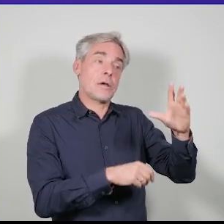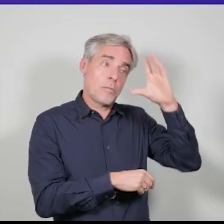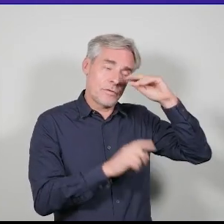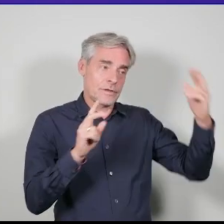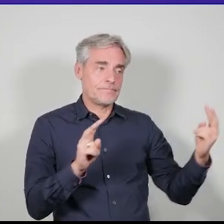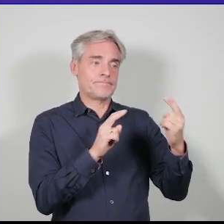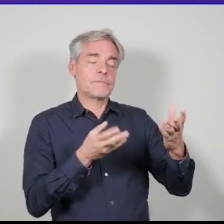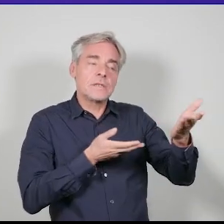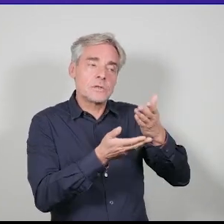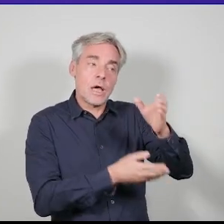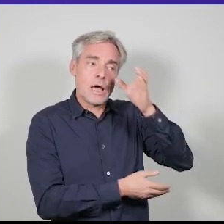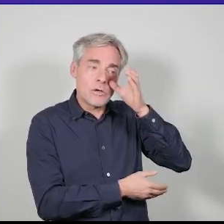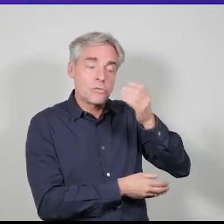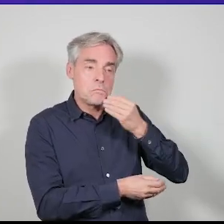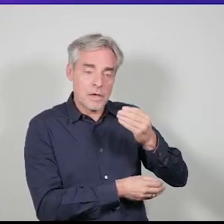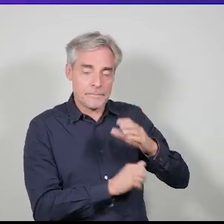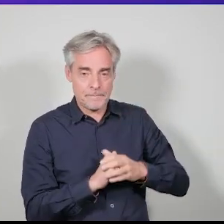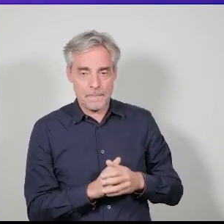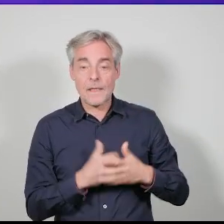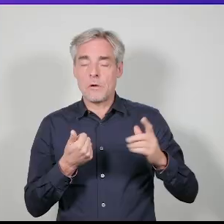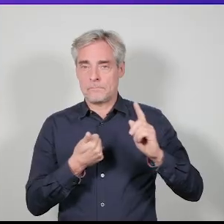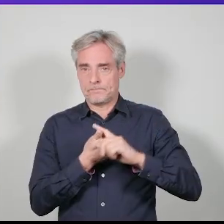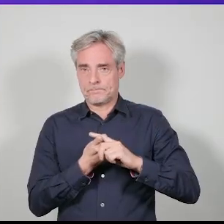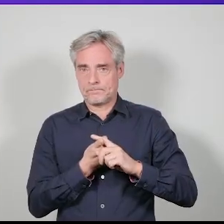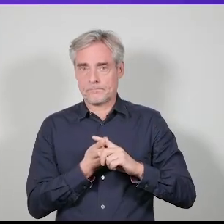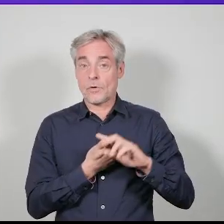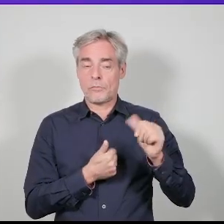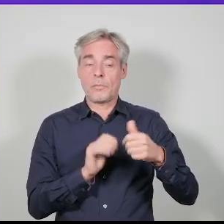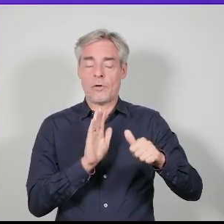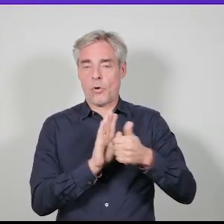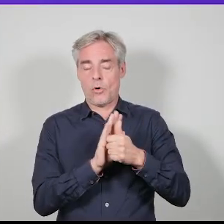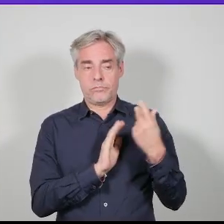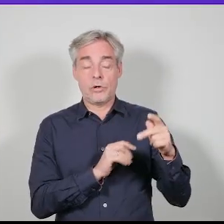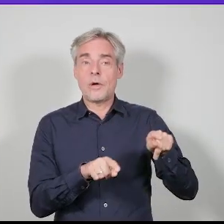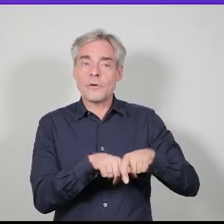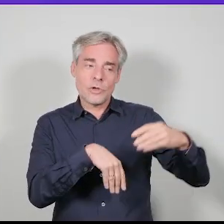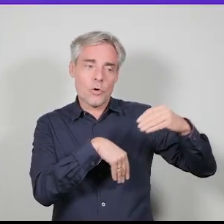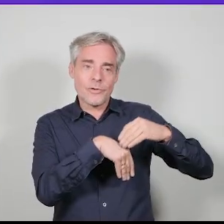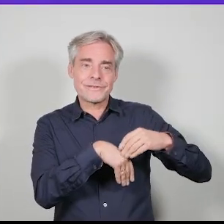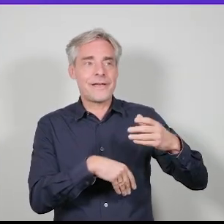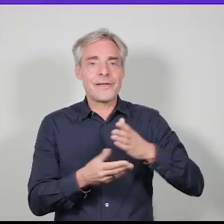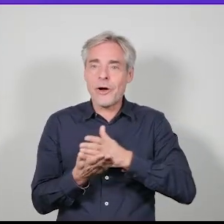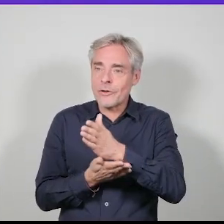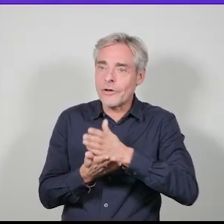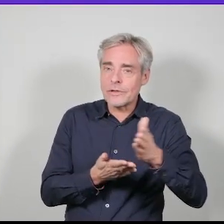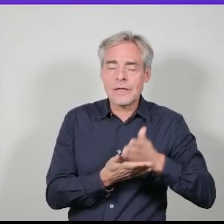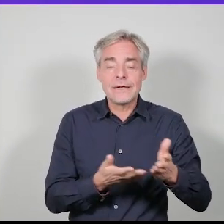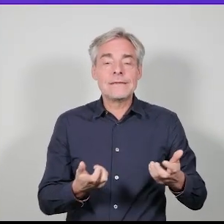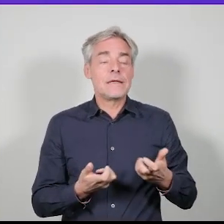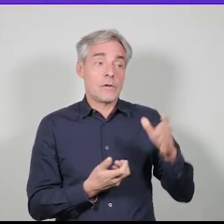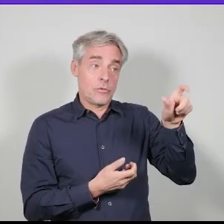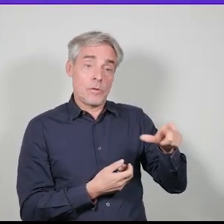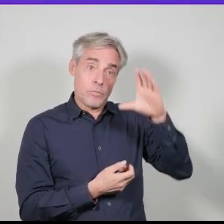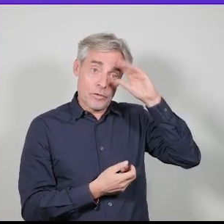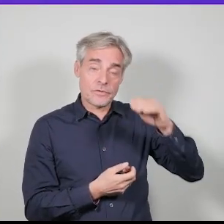professionnel qui soit à l'écoute. Donc ça, c'est la première fonction. Et puis aussi de conseil, puisqu'il peut orienter. Le professionnel,